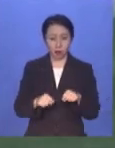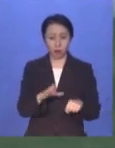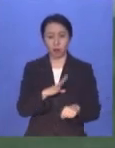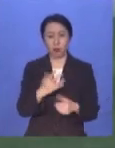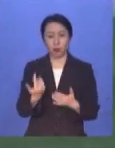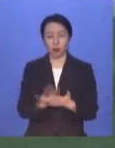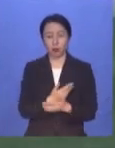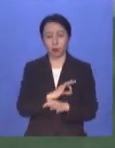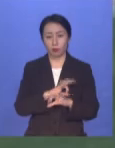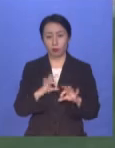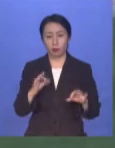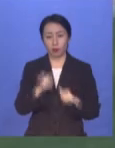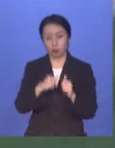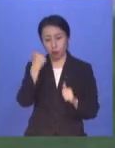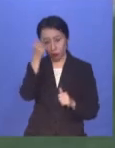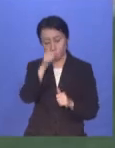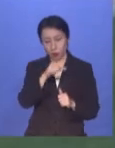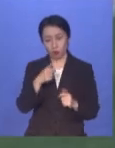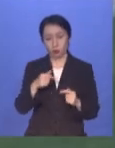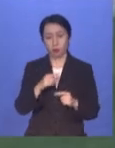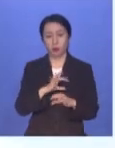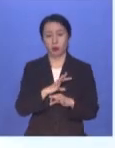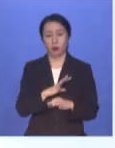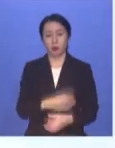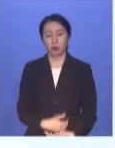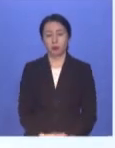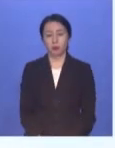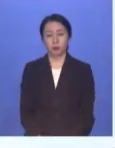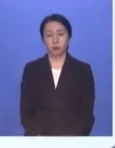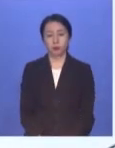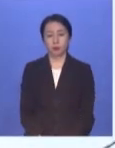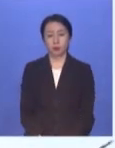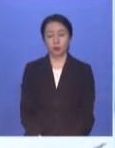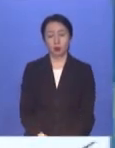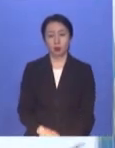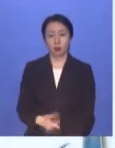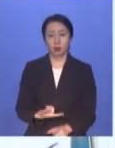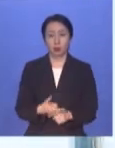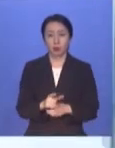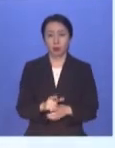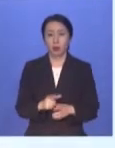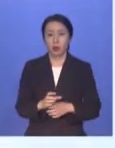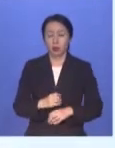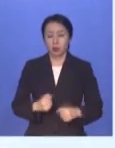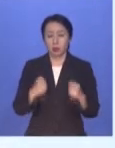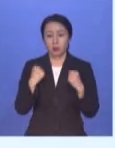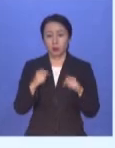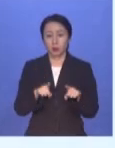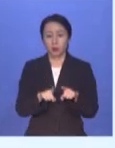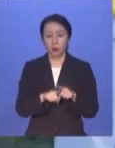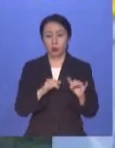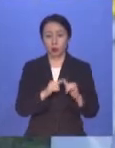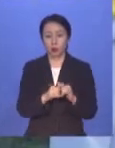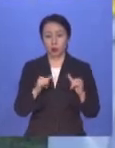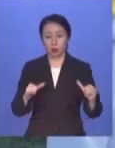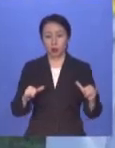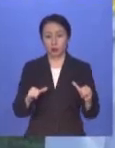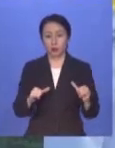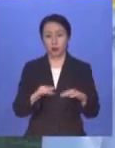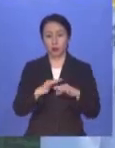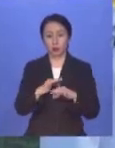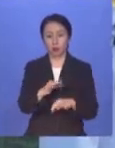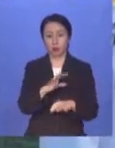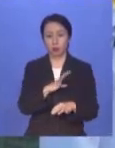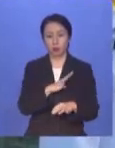жиналды. Үздіктер жылда сайыс алаңын қыздырады. Аймақ басшысы өңірімізде бұқаралық спортты одан әрі дамытудың маңыздылығын атап